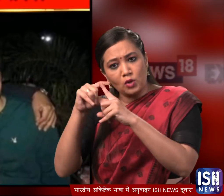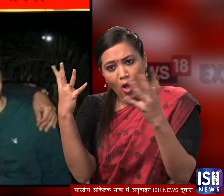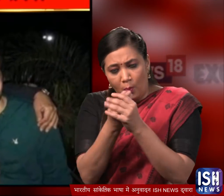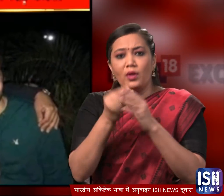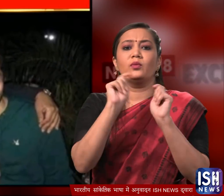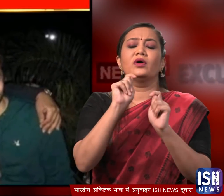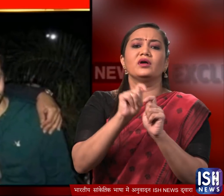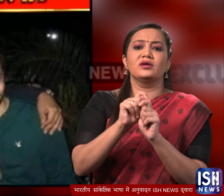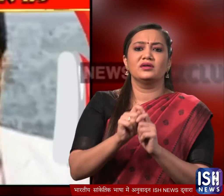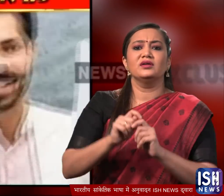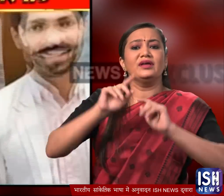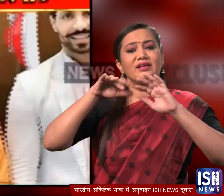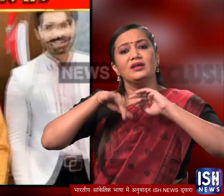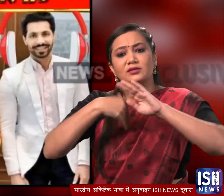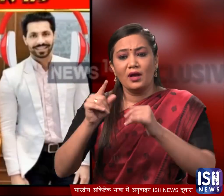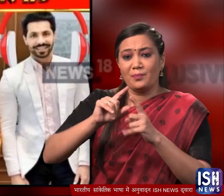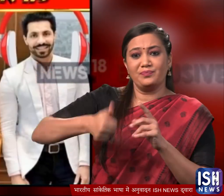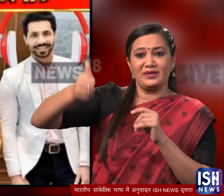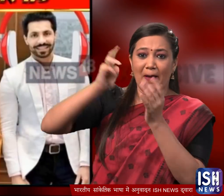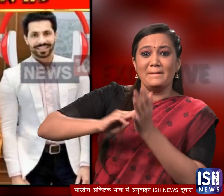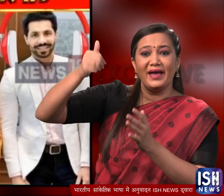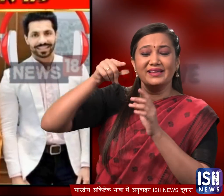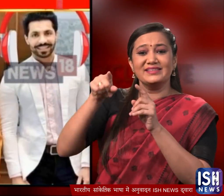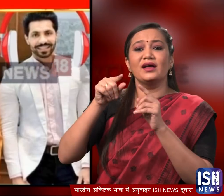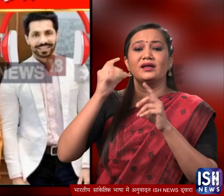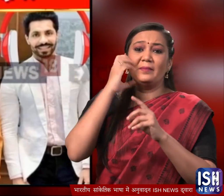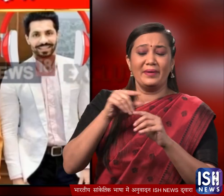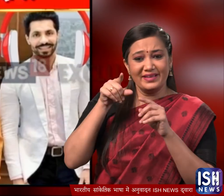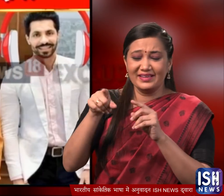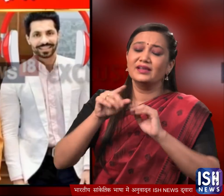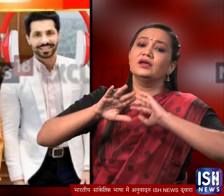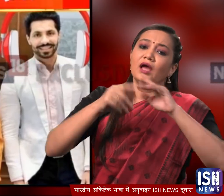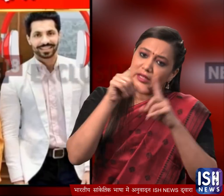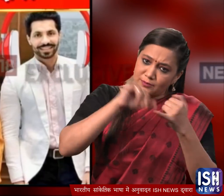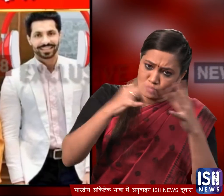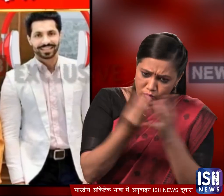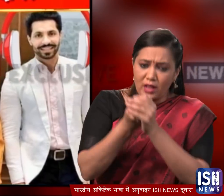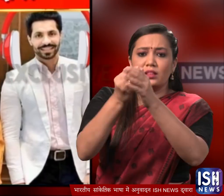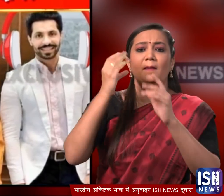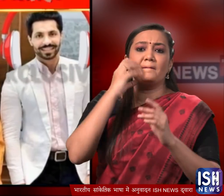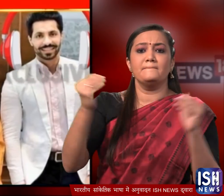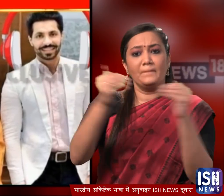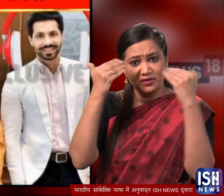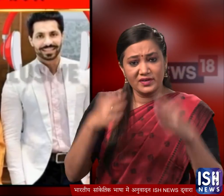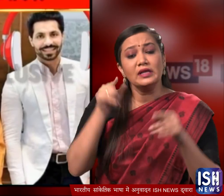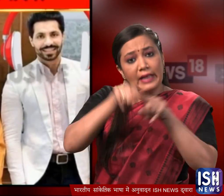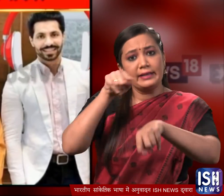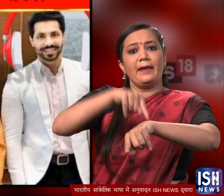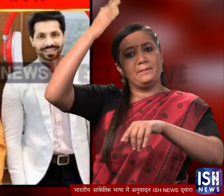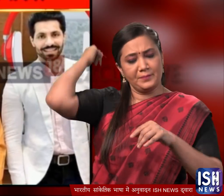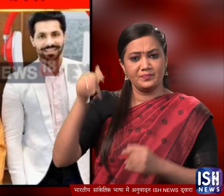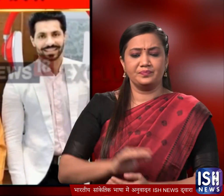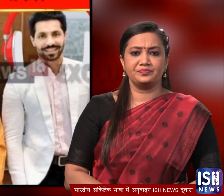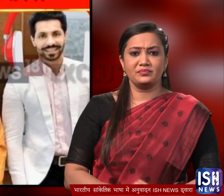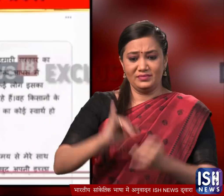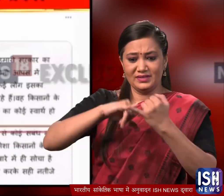सनी देओल की टीम में काम कर रहा था। चुनाव जीतने के बाद जब सनी प्रधानमंत्री से मिलने पहुंचे, उस वक्त दीप सिद्धू भी उनके साथ था। ये तस्वीरें उसी वक्त